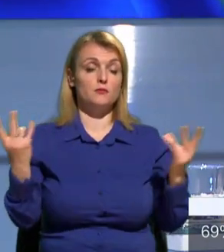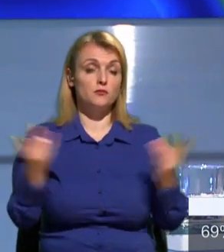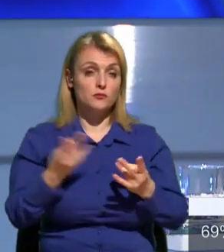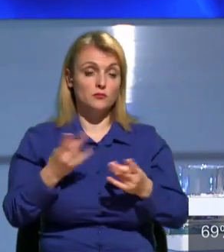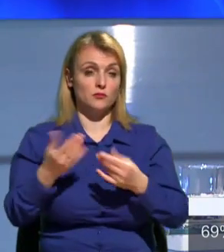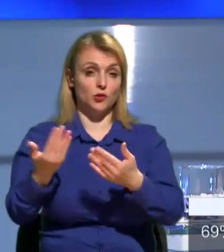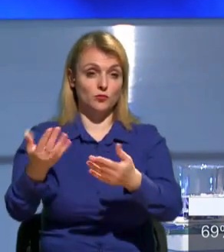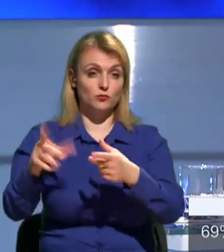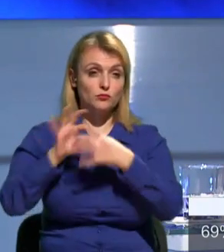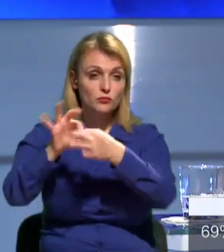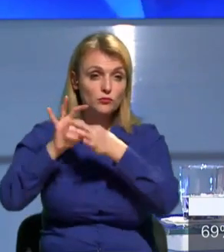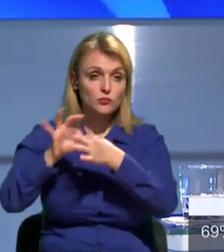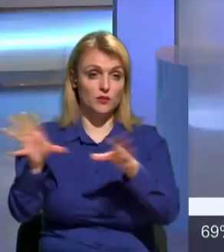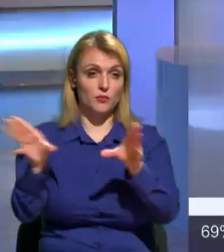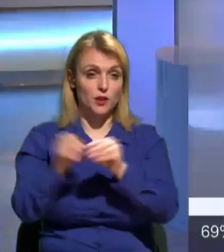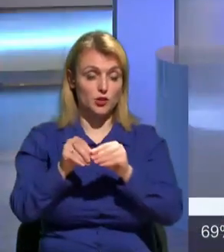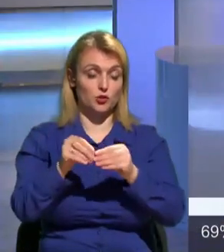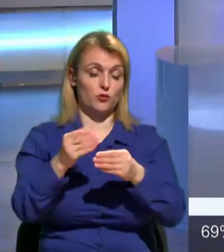problemă.